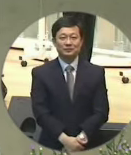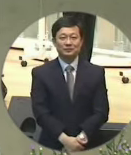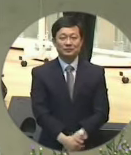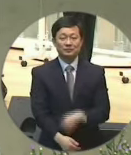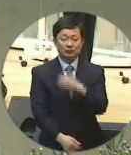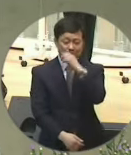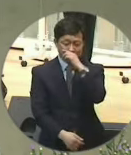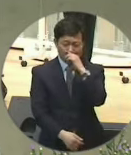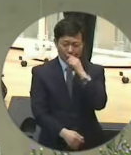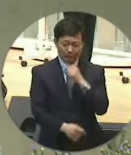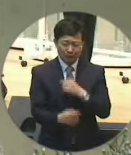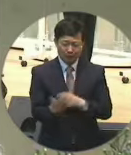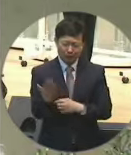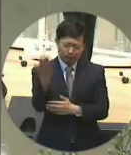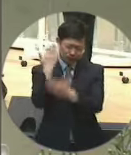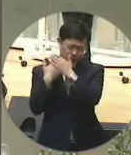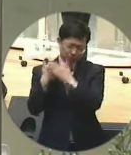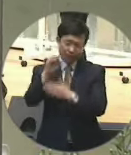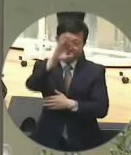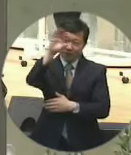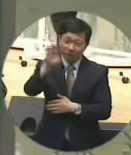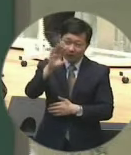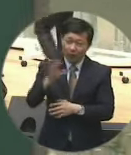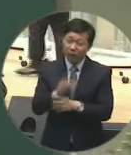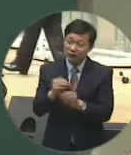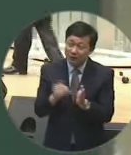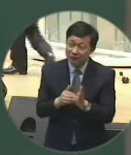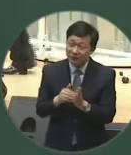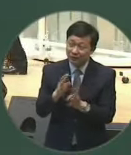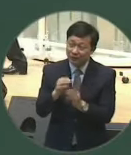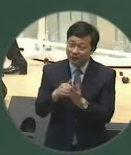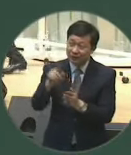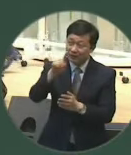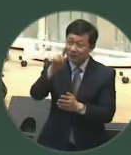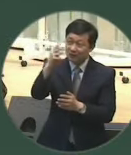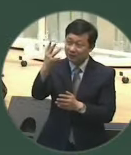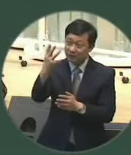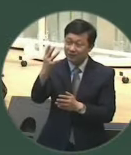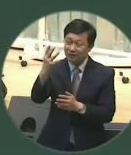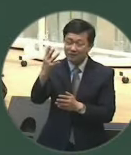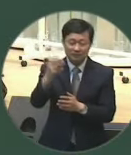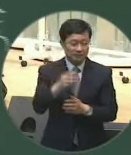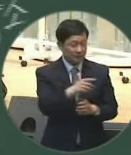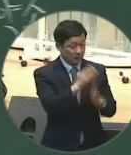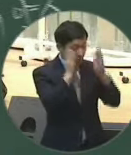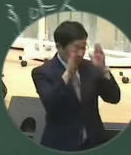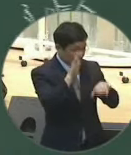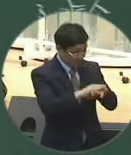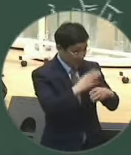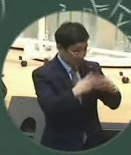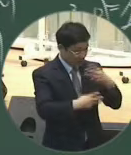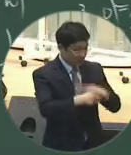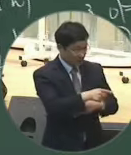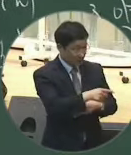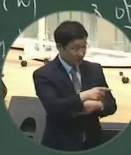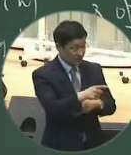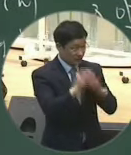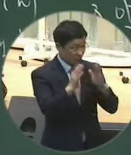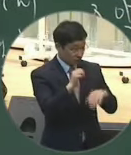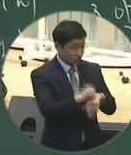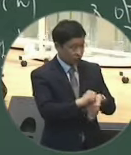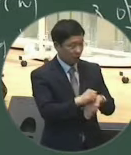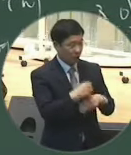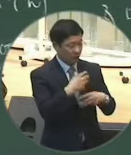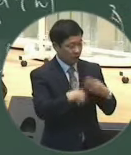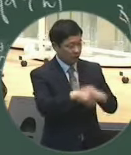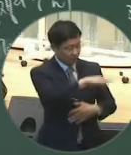보여야 됩니까? So, to what extent should you be able to see? 저는 공부 잘한 렘넌트 보고 이렇게 얘기합니다. I say this to remnants who are very good in their studies.